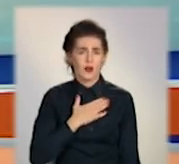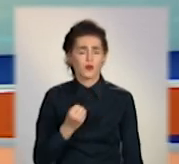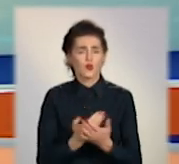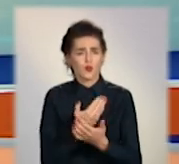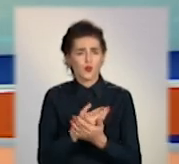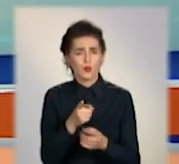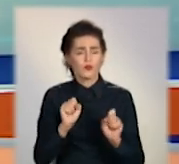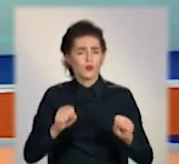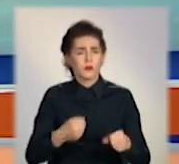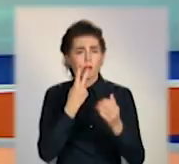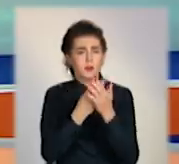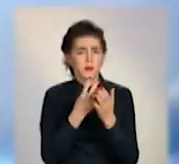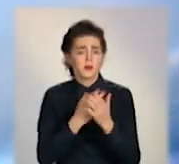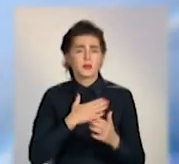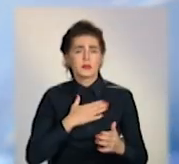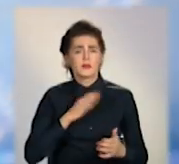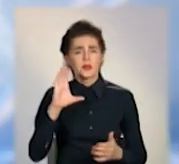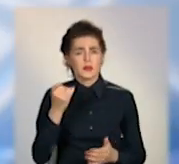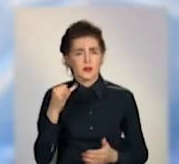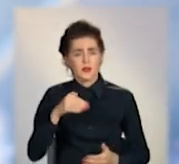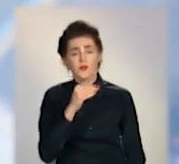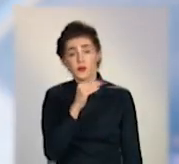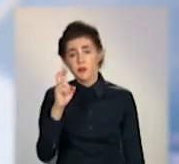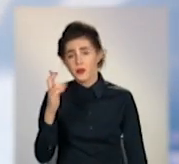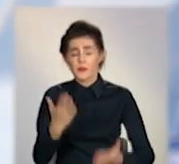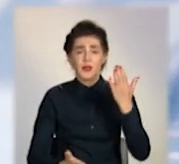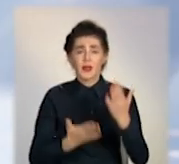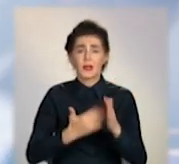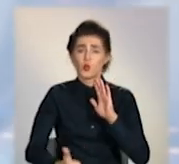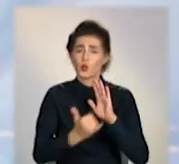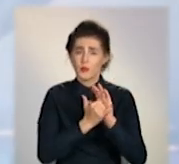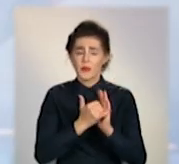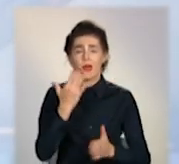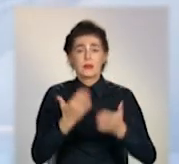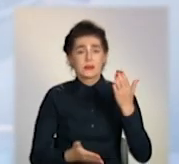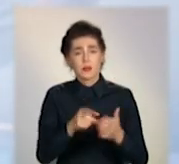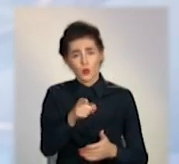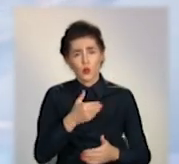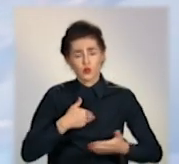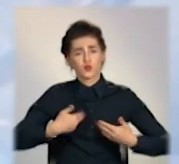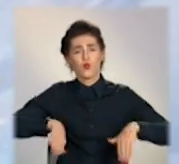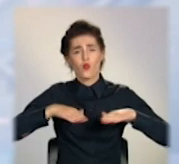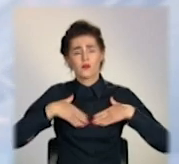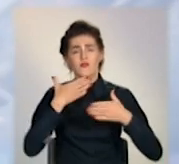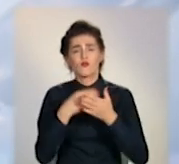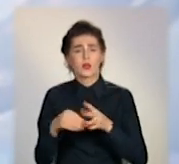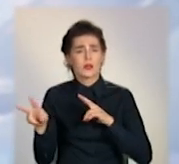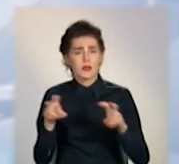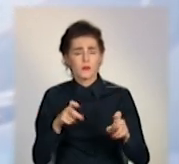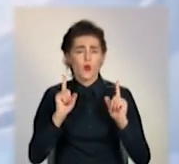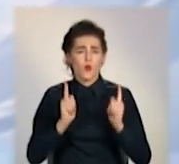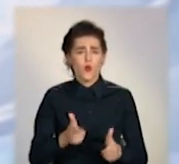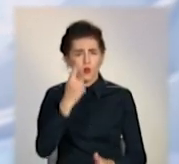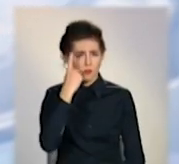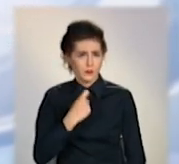також можете подивитися на наших сторінках у Фейсбуці та Ютубі. А якщо хочете запропонувати власну тему, звертайтеся до нас за